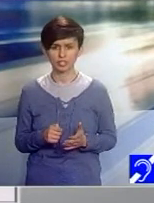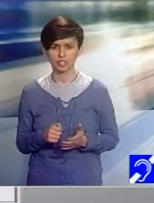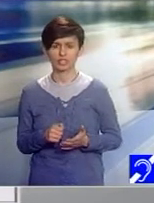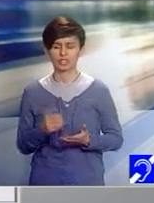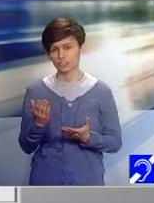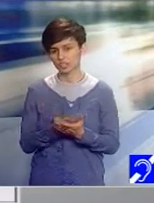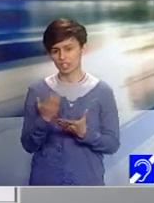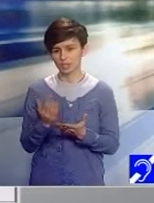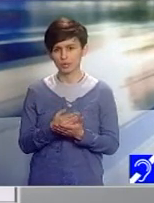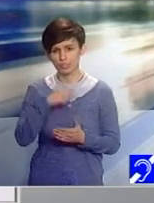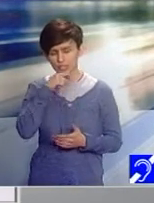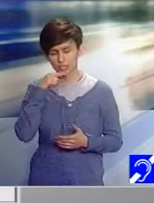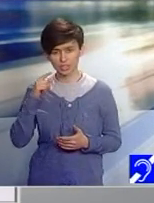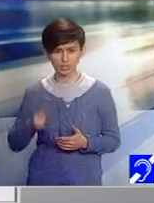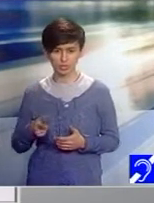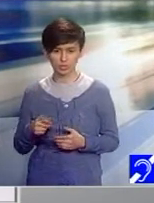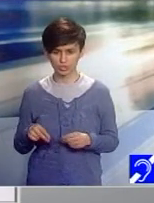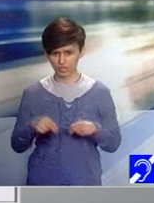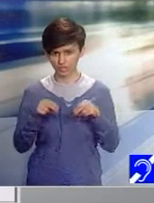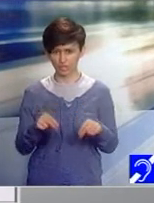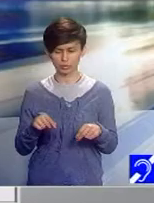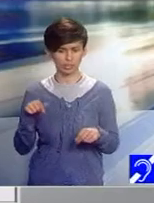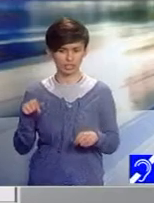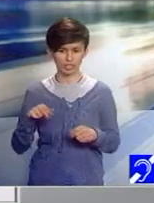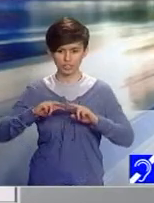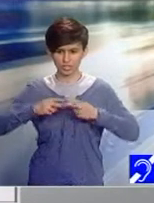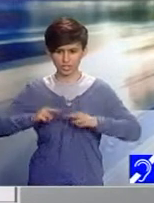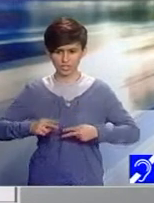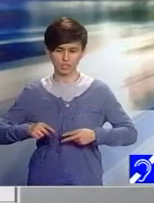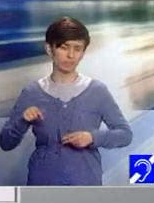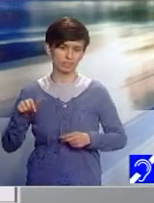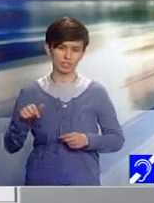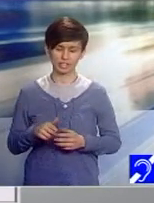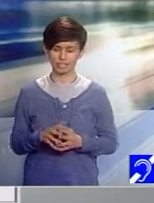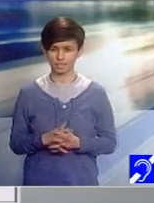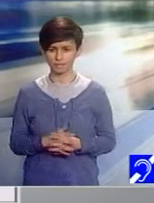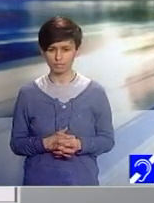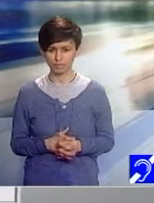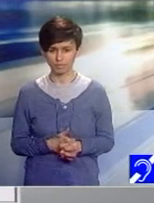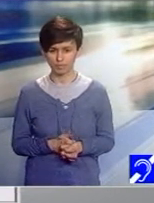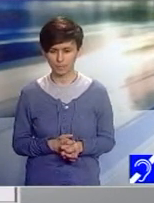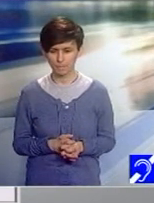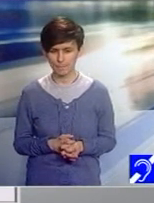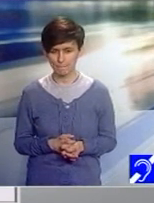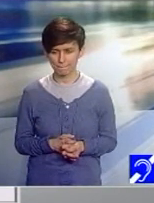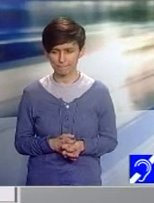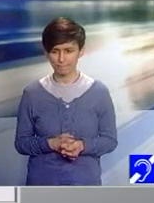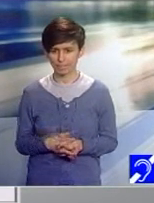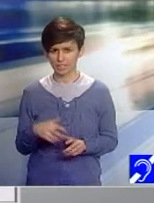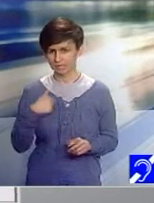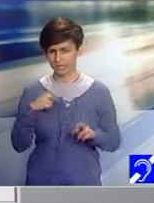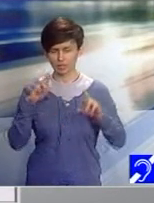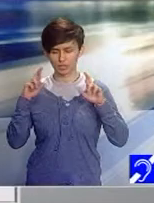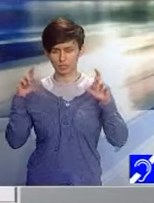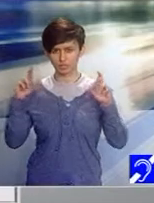povești rusești traduse de ei. Poveștile traduse de ei, acum o să redactăm așa textul și sper să